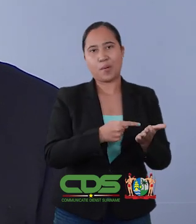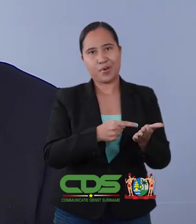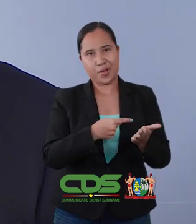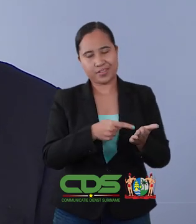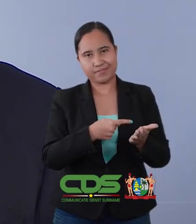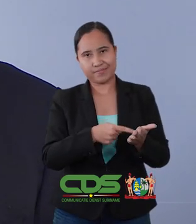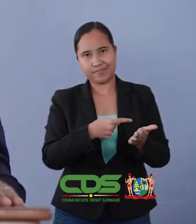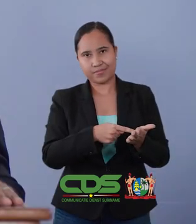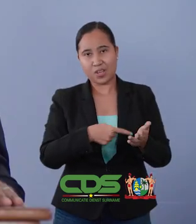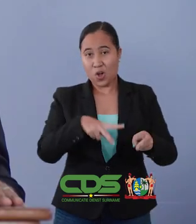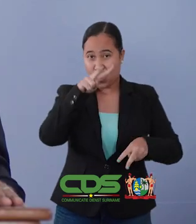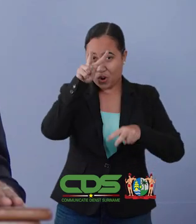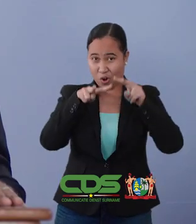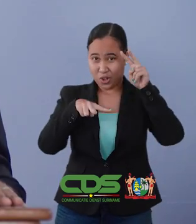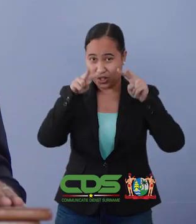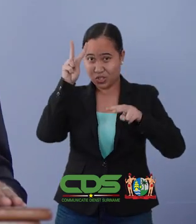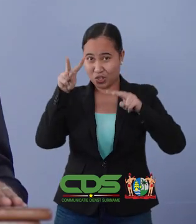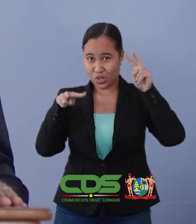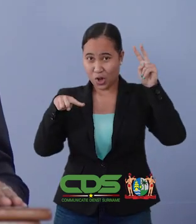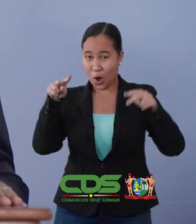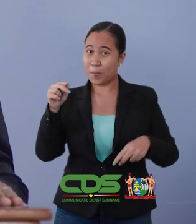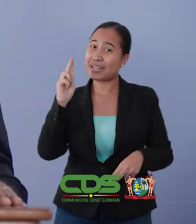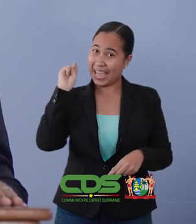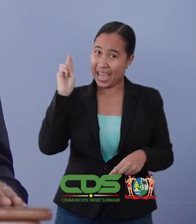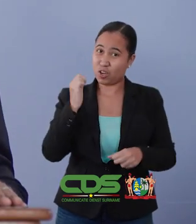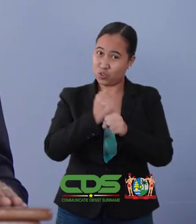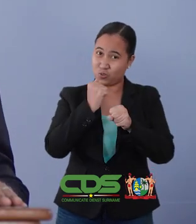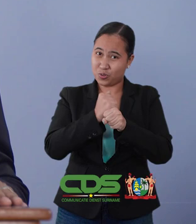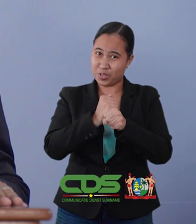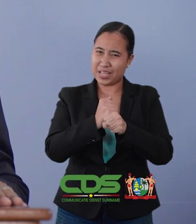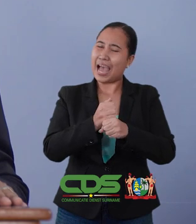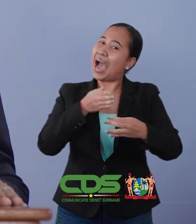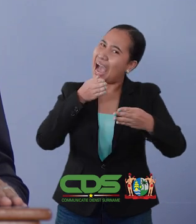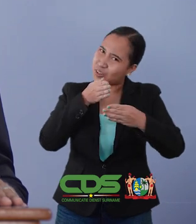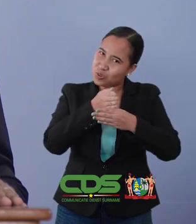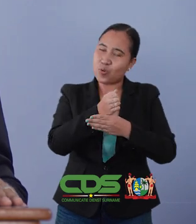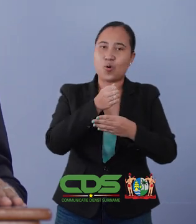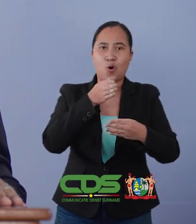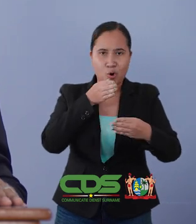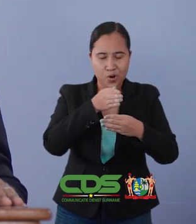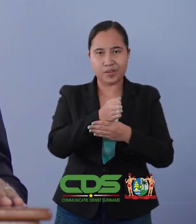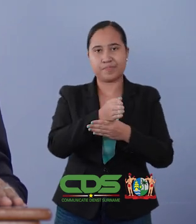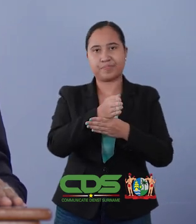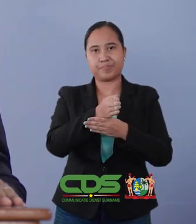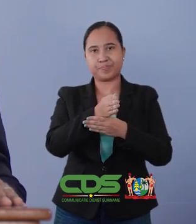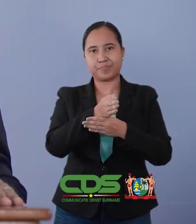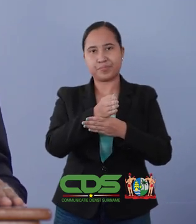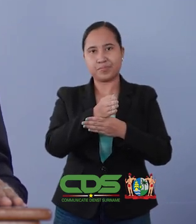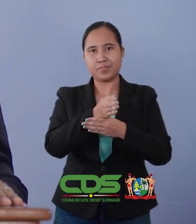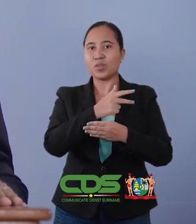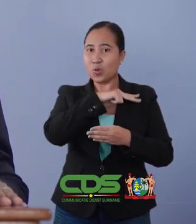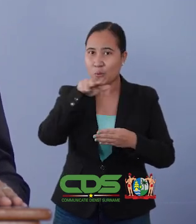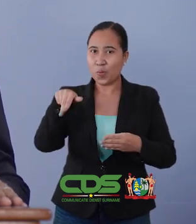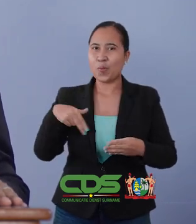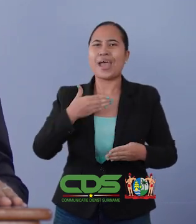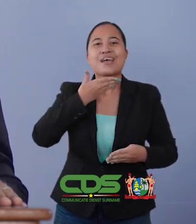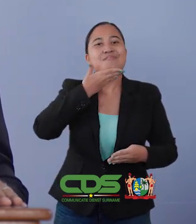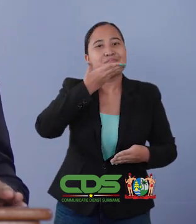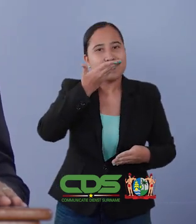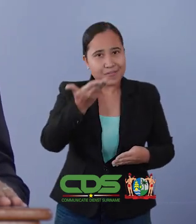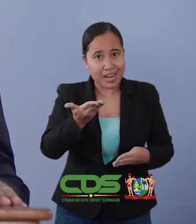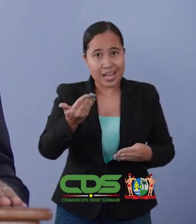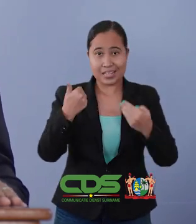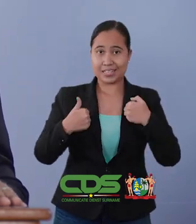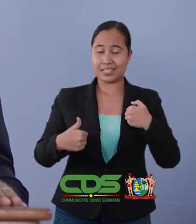toegepast. De controle op de naleving zal intensief worden voortgezet. Hierbij doen we een beroep op